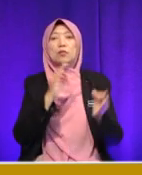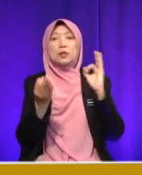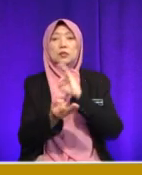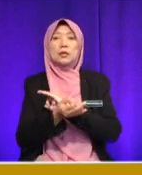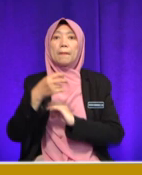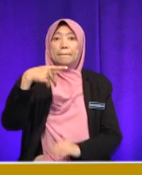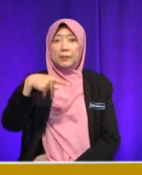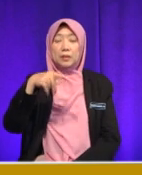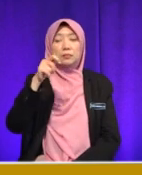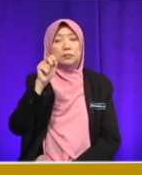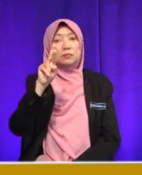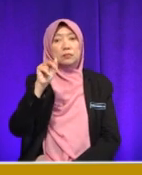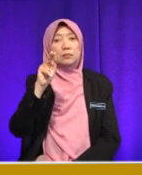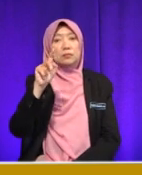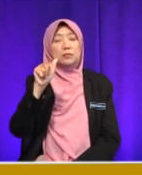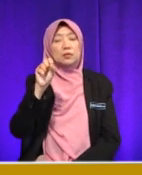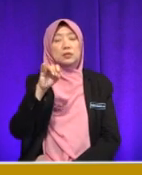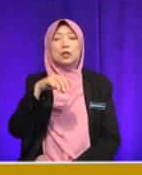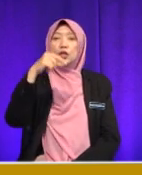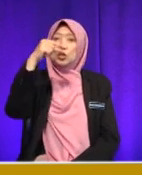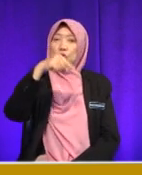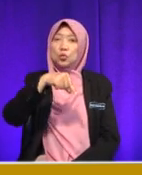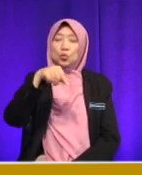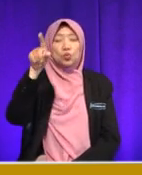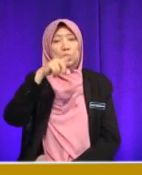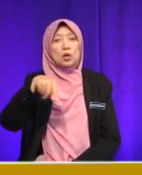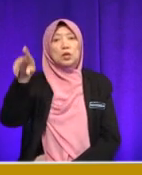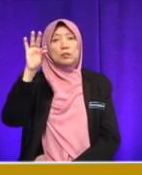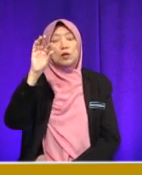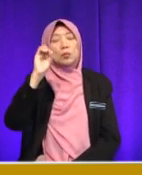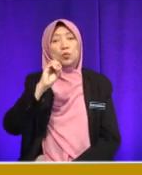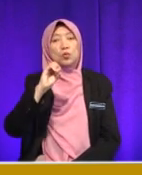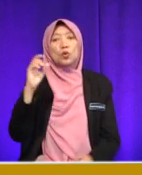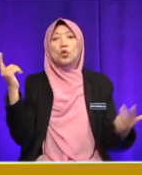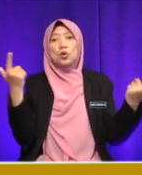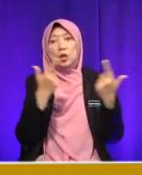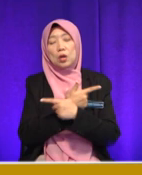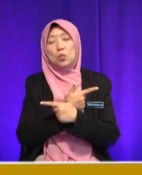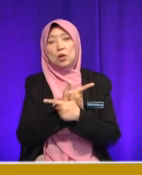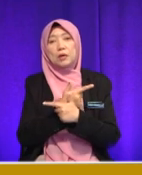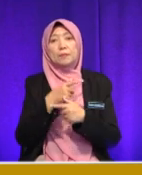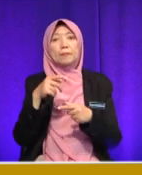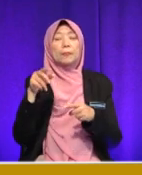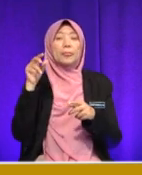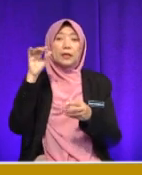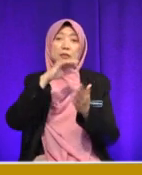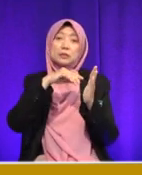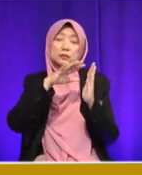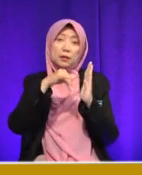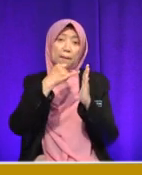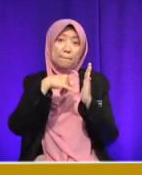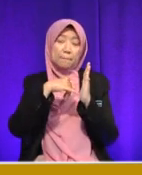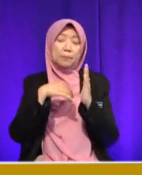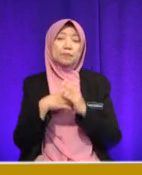adalah translasi, Q adalah putaran 90 darjah lawan arah jam pada pusat 3-4.